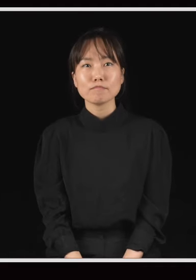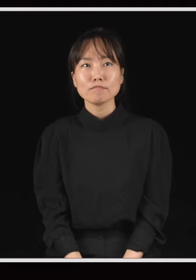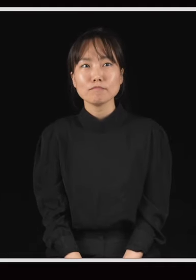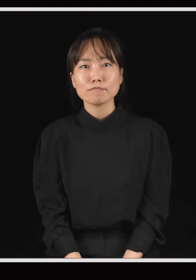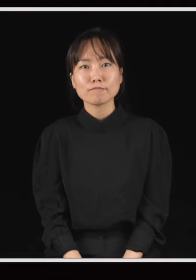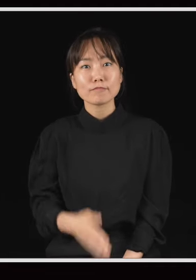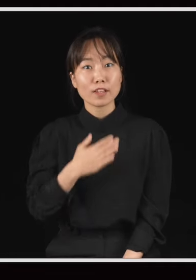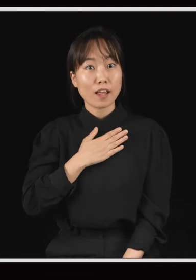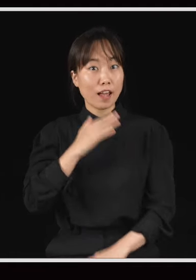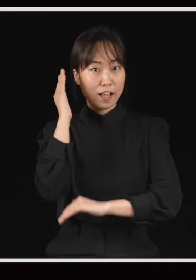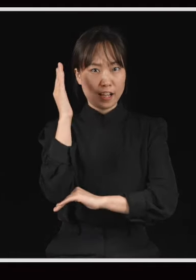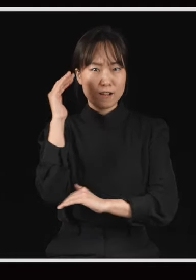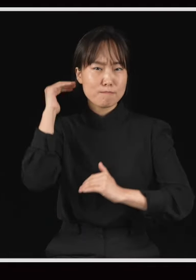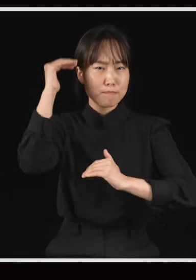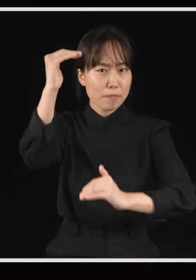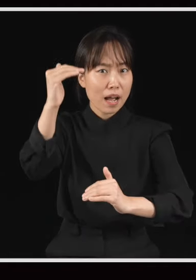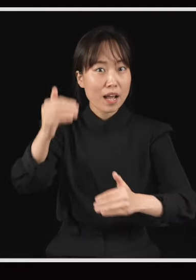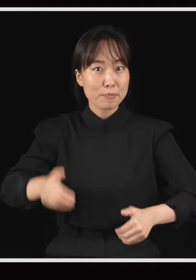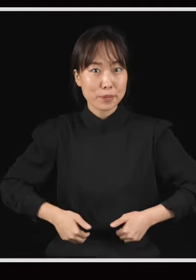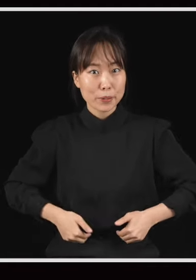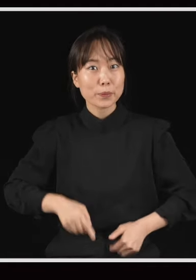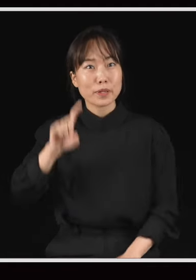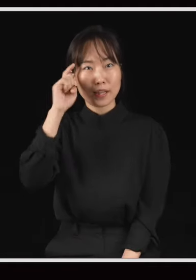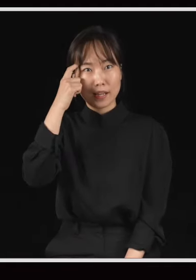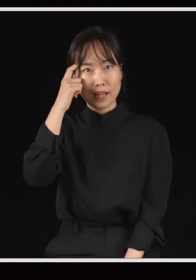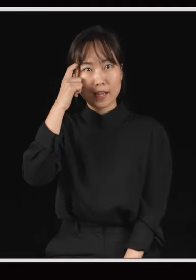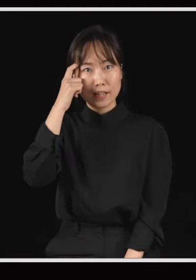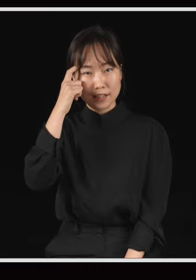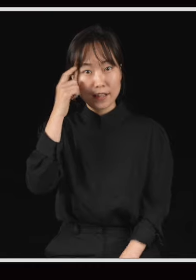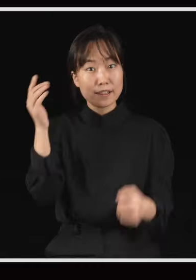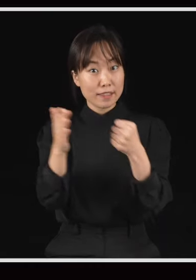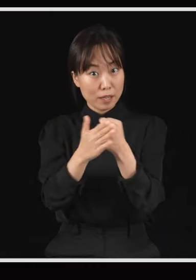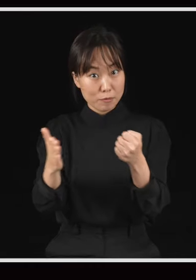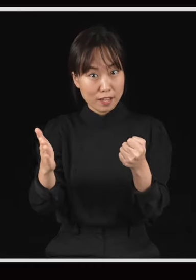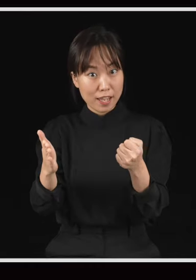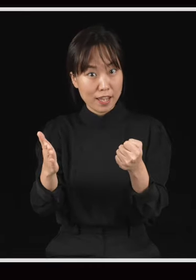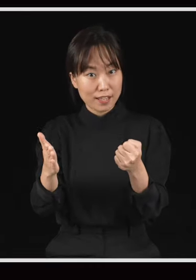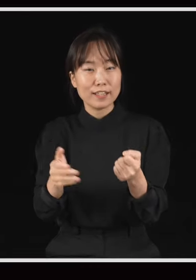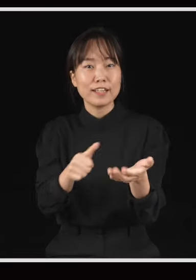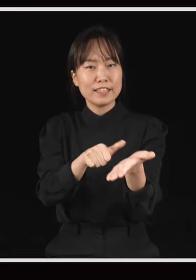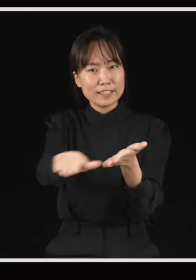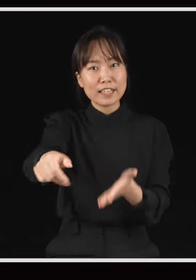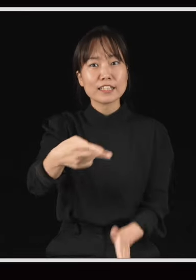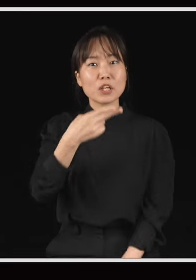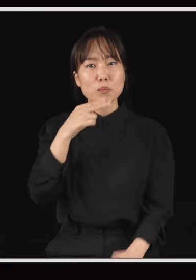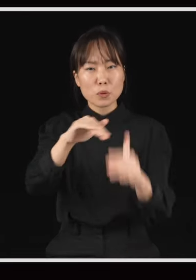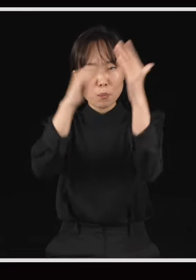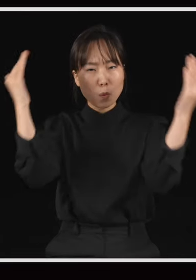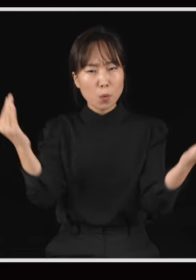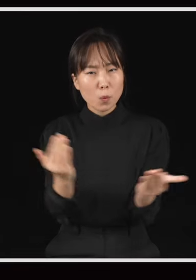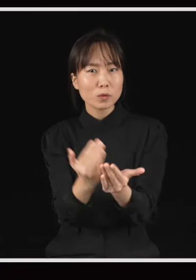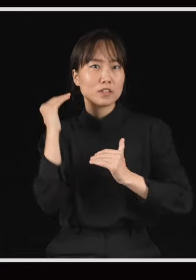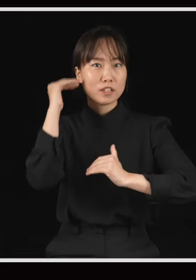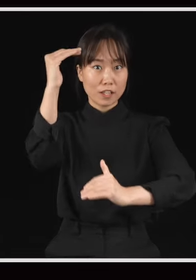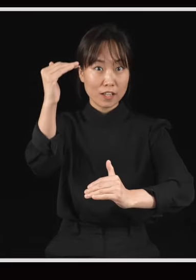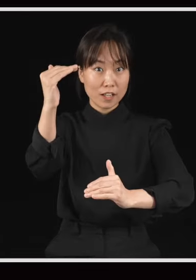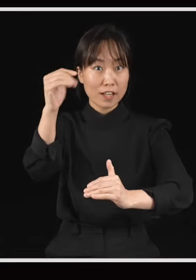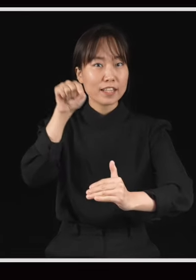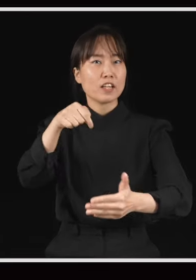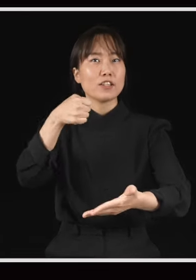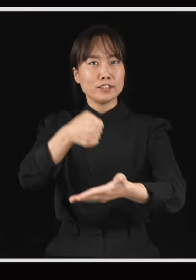정말 굉장한 걸 들려드려야만 하겠다라는 생각들을 많이 했습니다. 고민을 해보니 무삭제